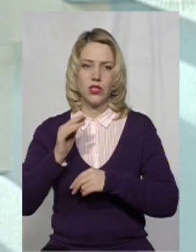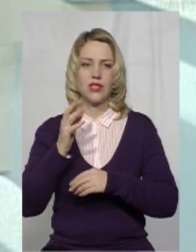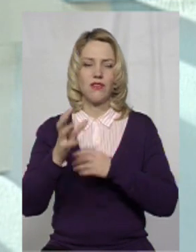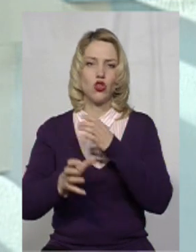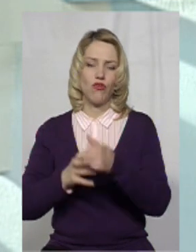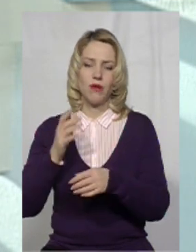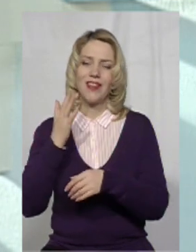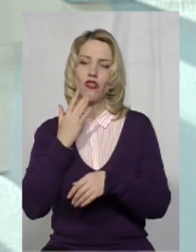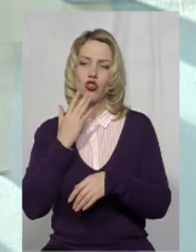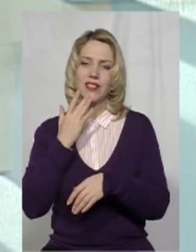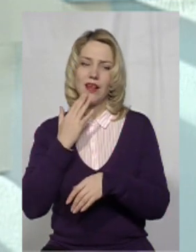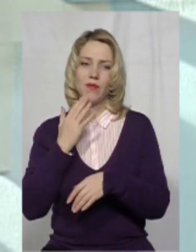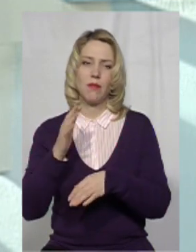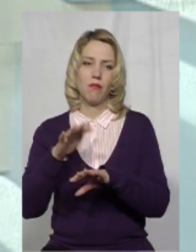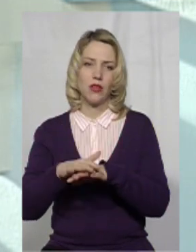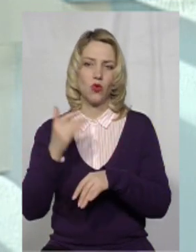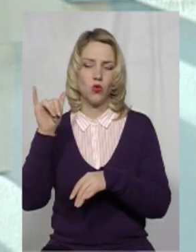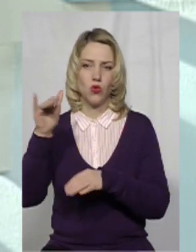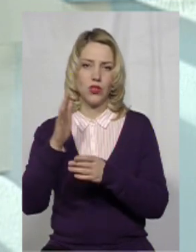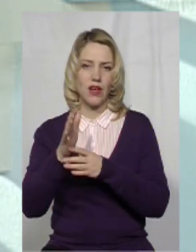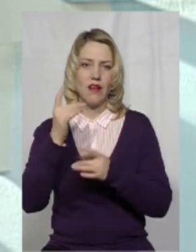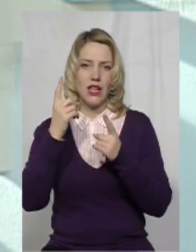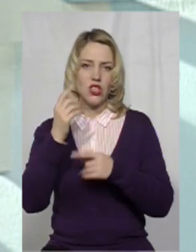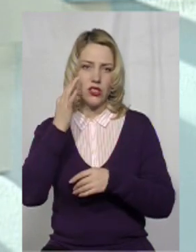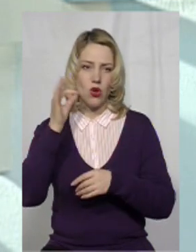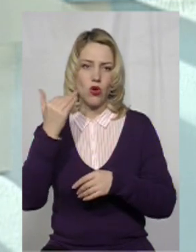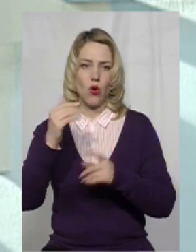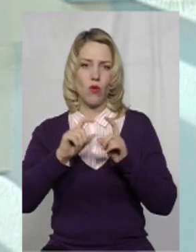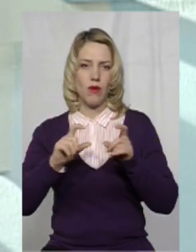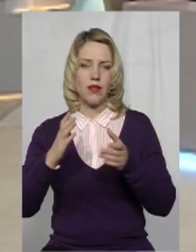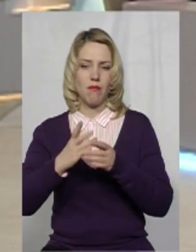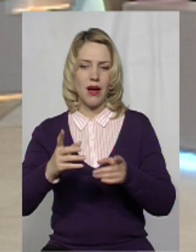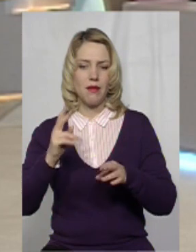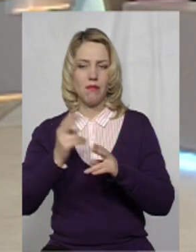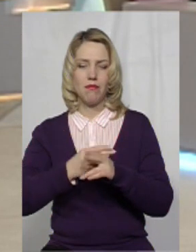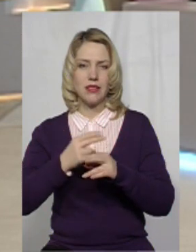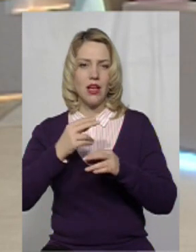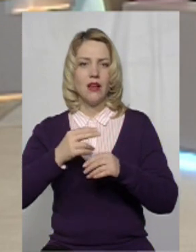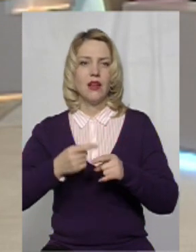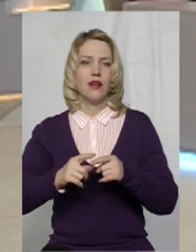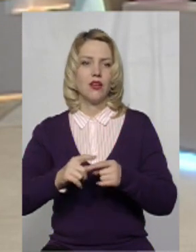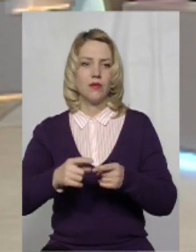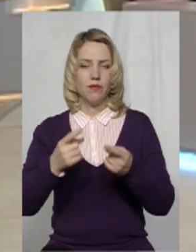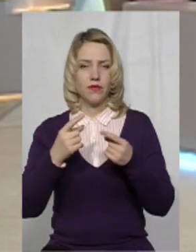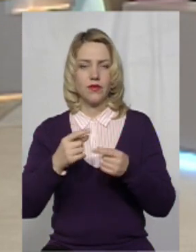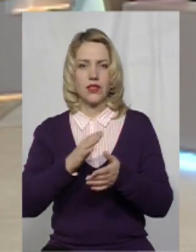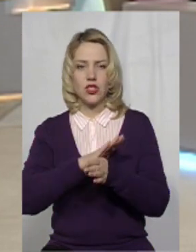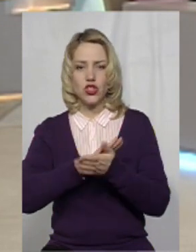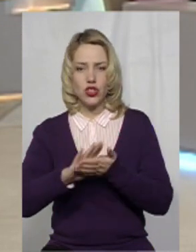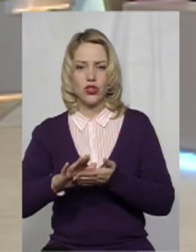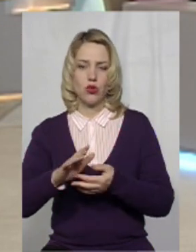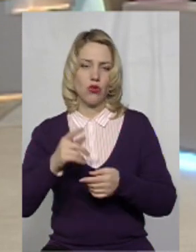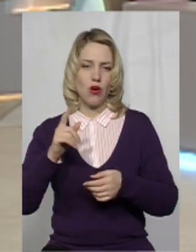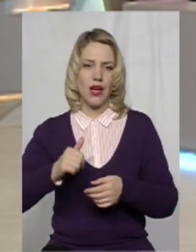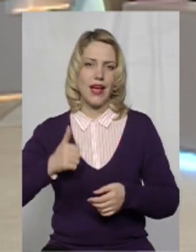працює. Тобто в нього є величезний досвід. Він сказав, що оскільки його компанія має бездоганну репутацію, він залучить інвестиції в Хмельниччину, власне, іноземні. Хоча